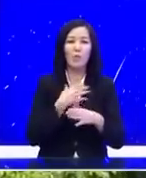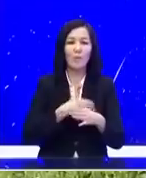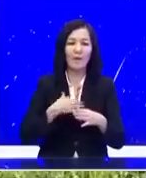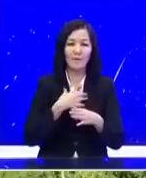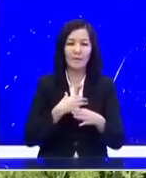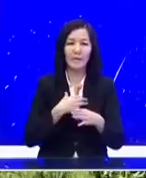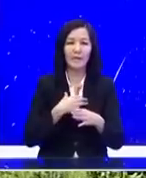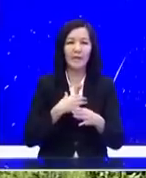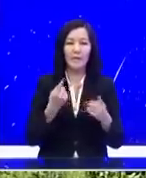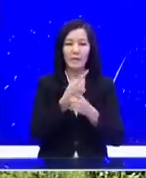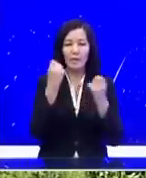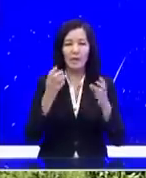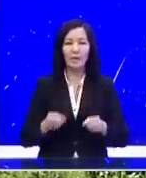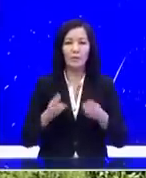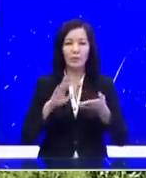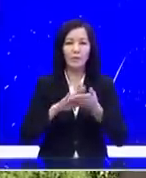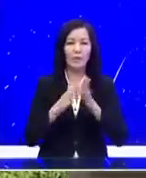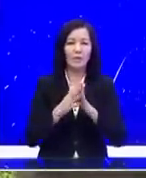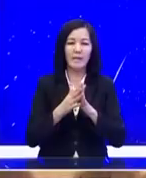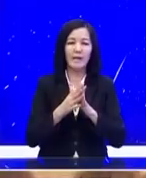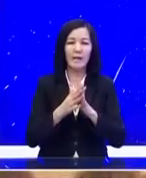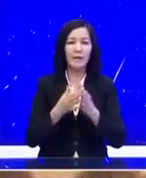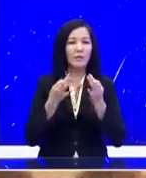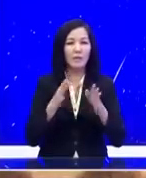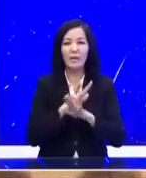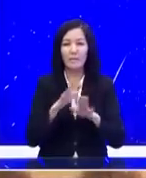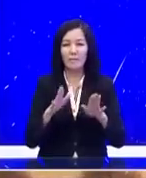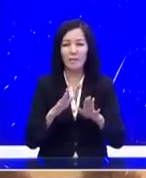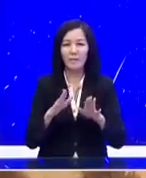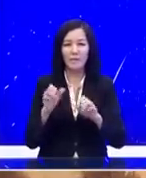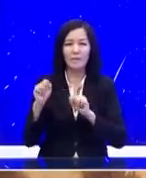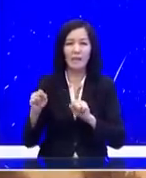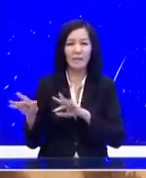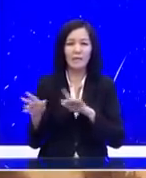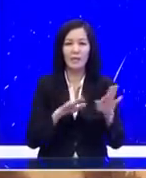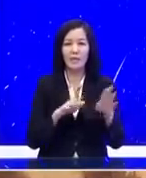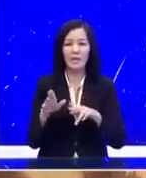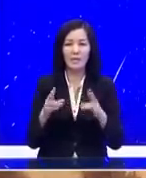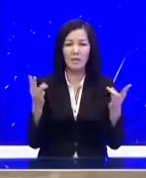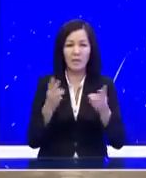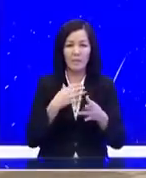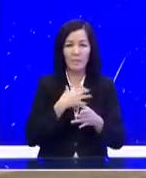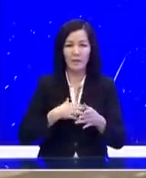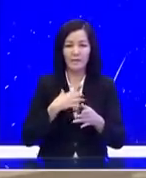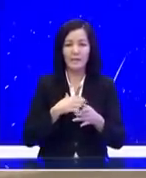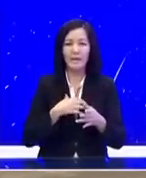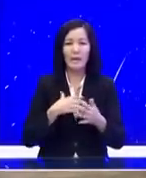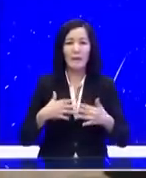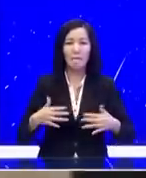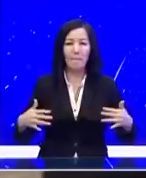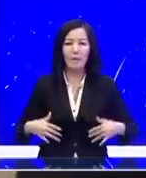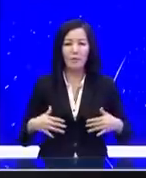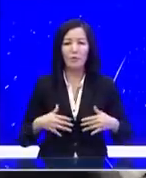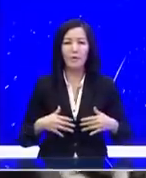атап өтті. Елде жарияланған төтенше жағдай бекер емес деп баршаны сақтық шараларын сақтауға шақырды. Ал тұрғындар мал